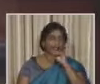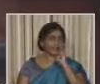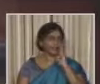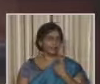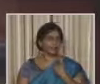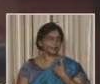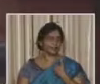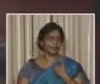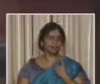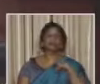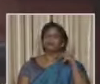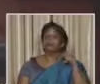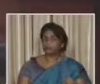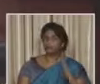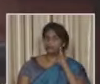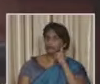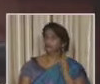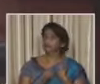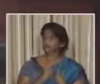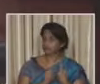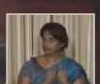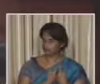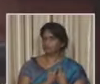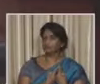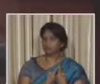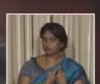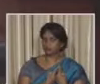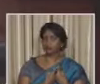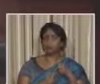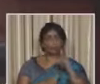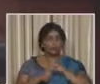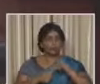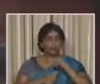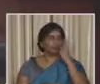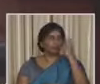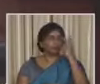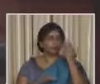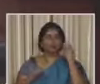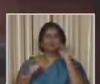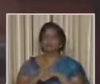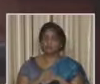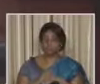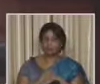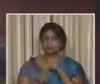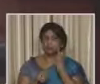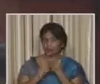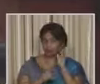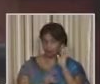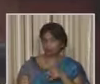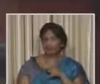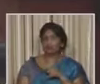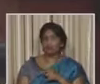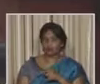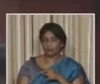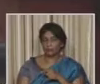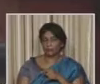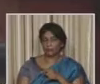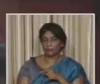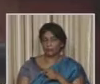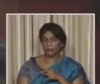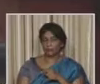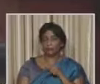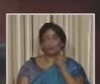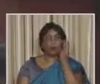இந்த தாக்குதலின் பொறுப்பினை சுமத்துவதற்கு உளவு பிரிவு உத்தியோகத்திற்கு நிலவுகின்ற தேவை என்ன? இதனை விசாரிப்பதற்காக பல நிறுவனங்கள் இங்கு